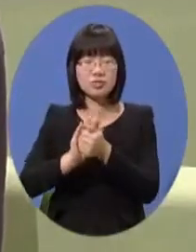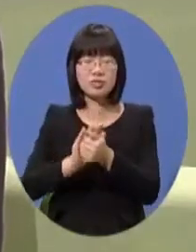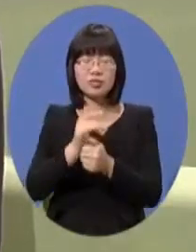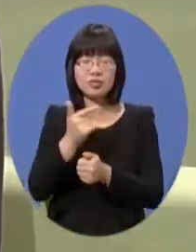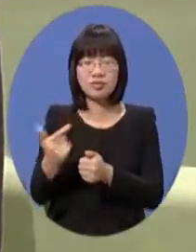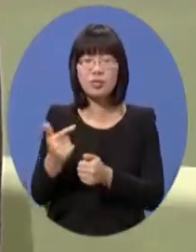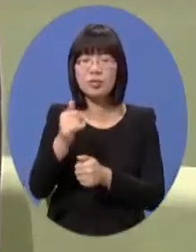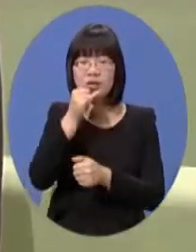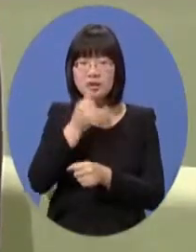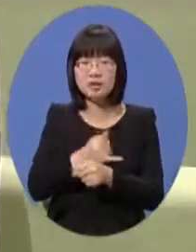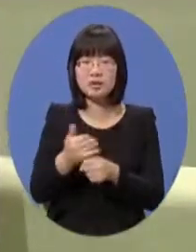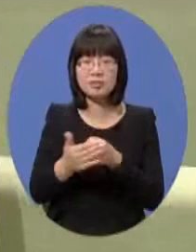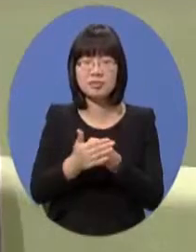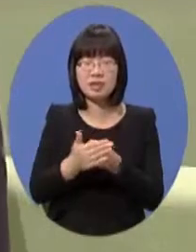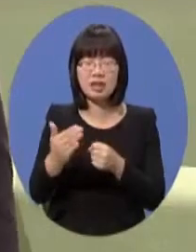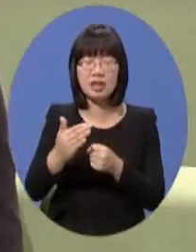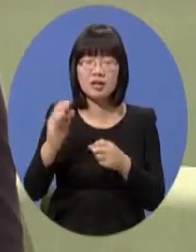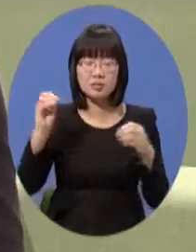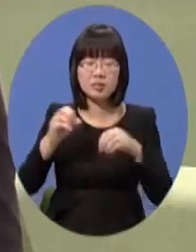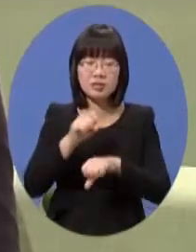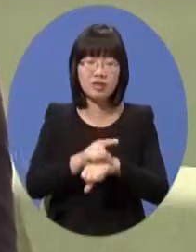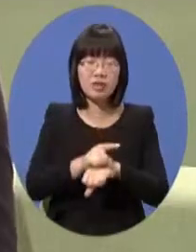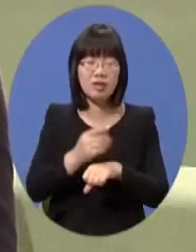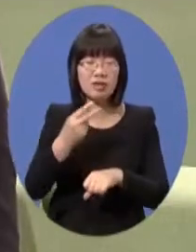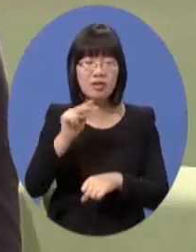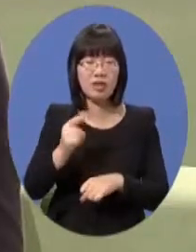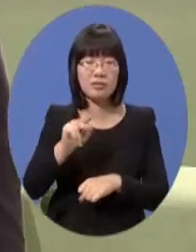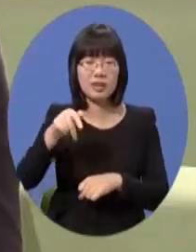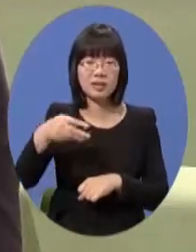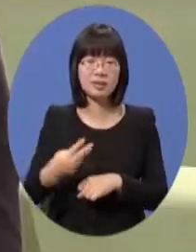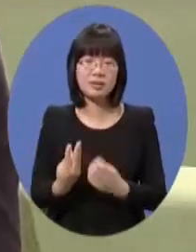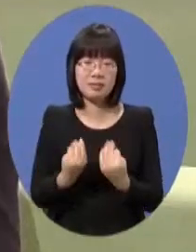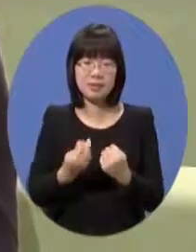영향을 미치니까요. 네. 예, 동물성 단백질 많이 섭취시키십시오. 아이들한테. 네. 네.